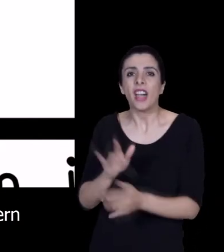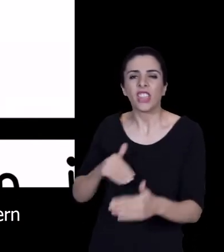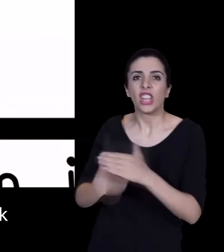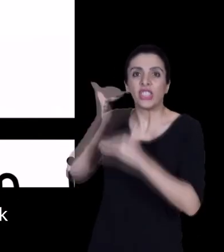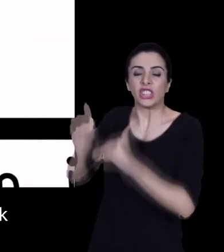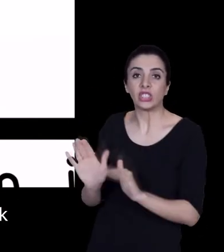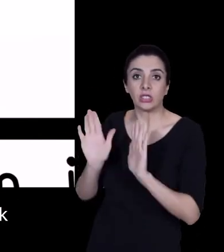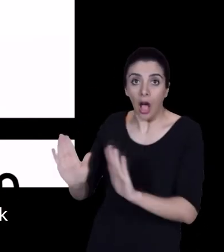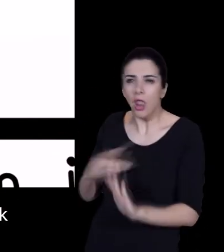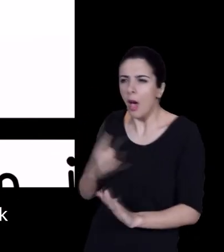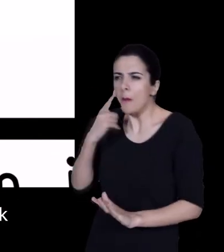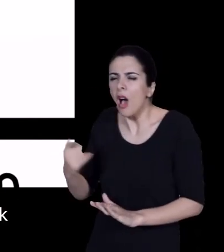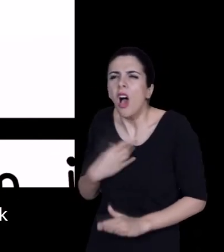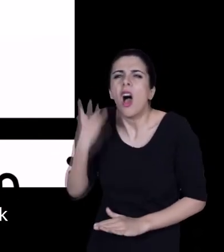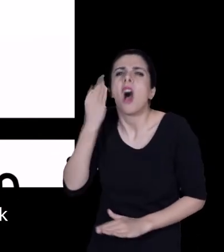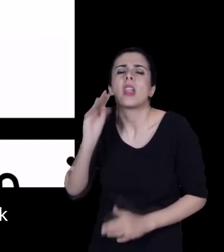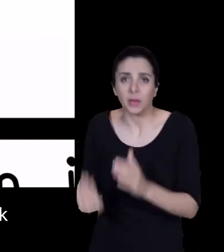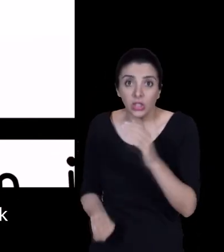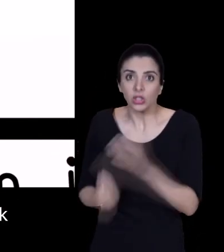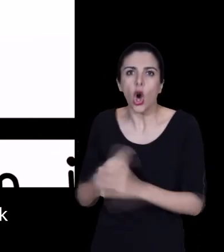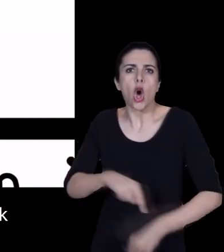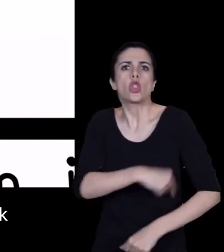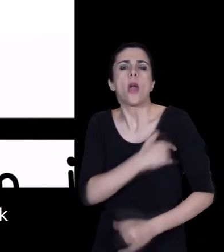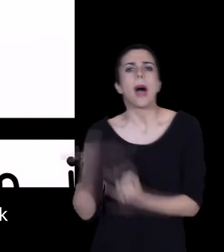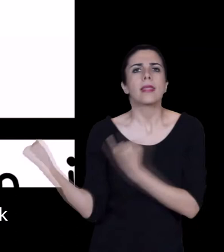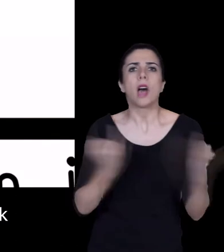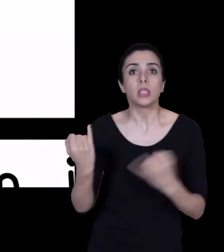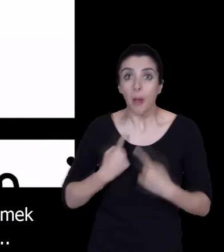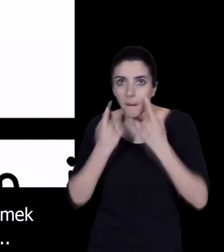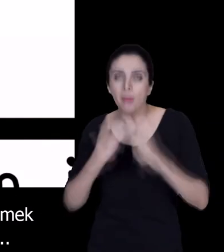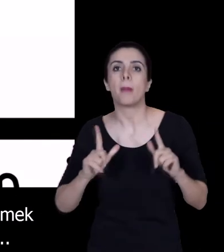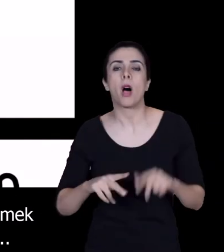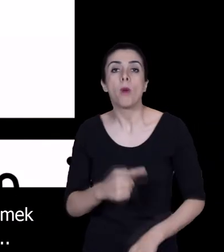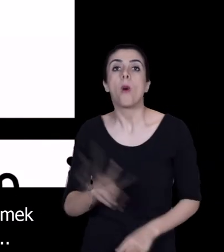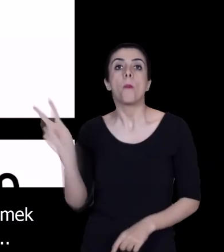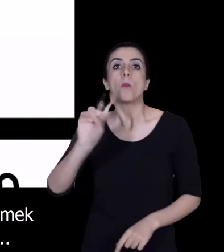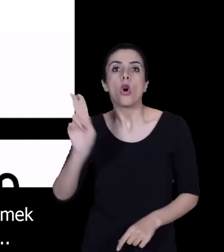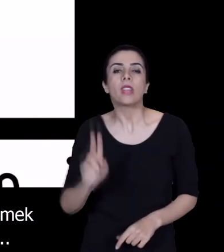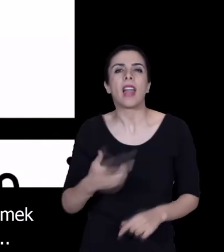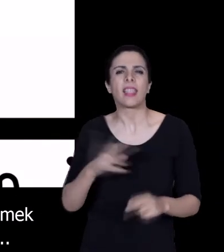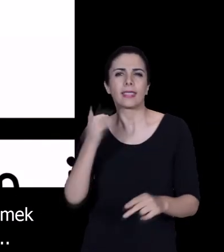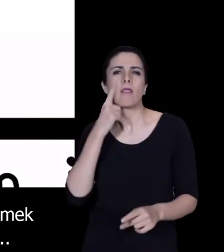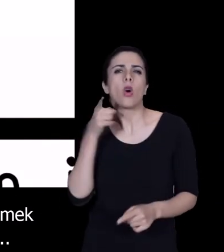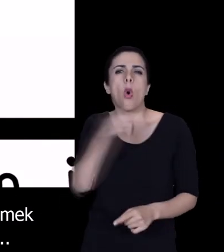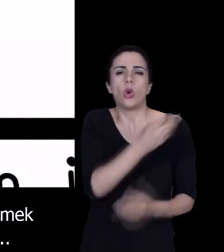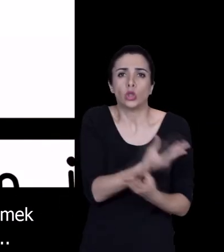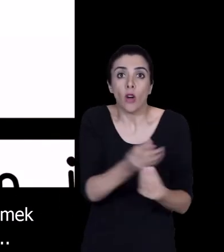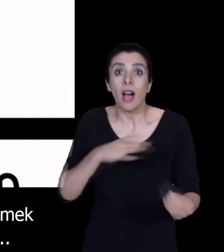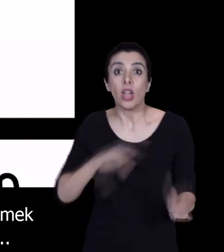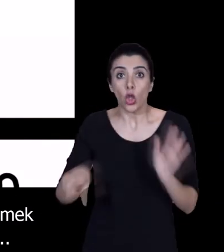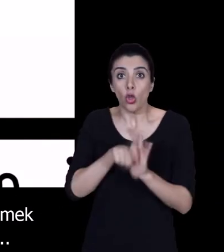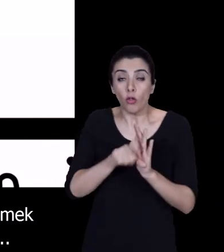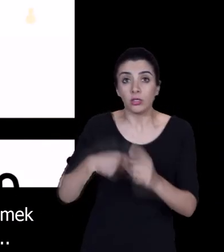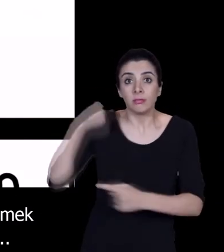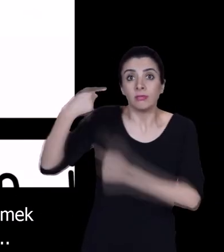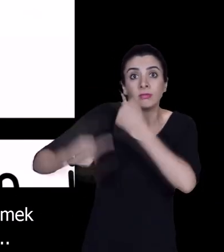dışlayıcılığını açıklamakta yeterli olamayacağından normallik tartışmalarına da bakmak gerekir. Modern ulus devletler nüfuslarını